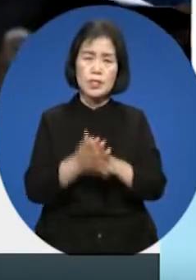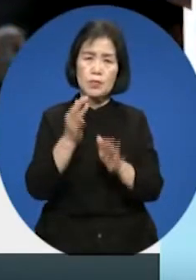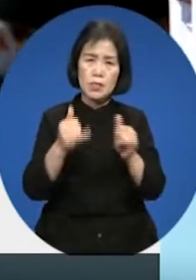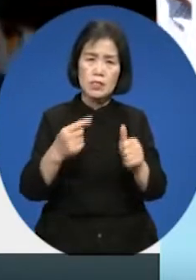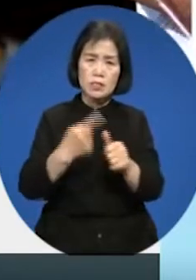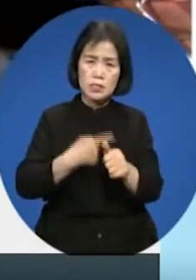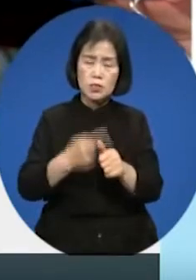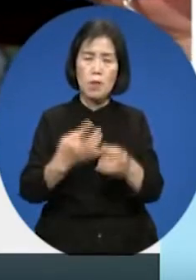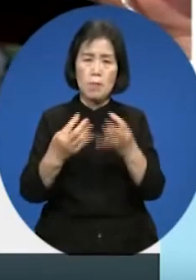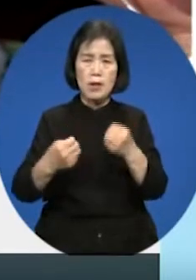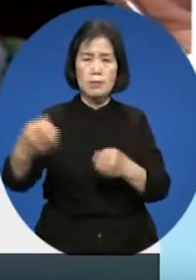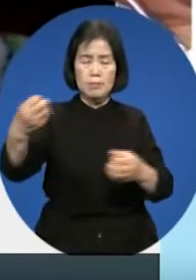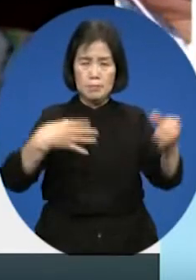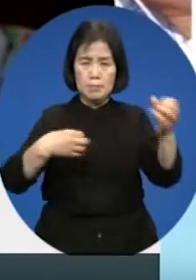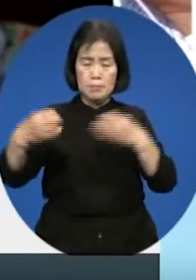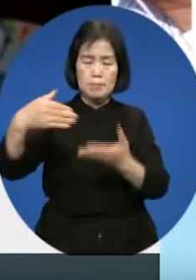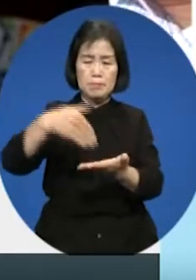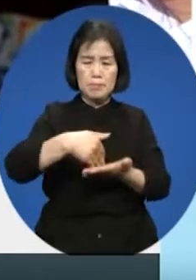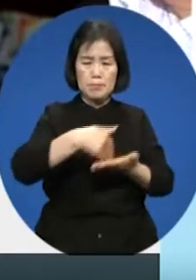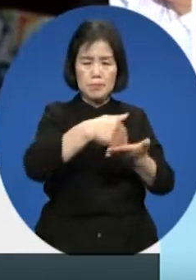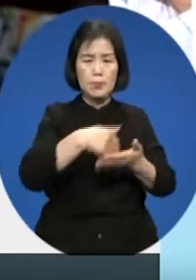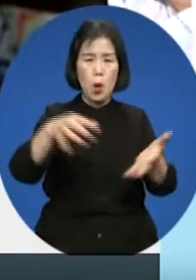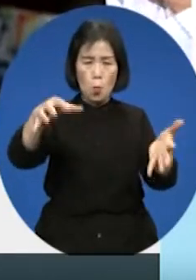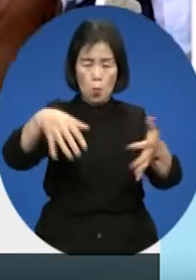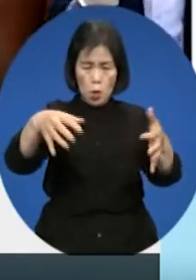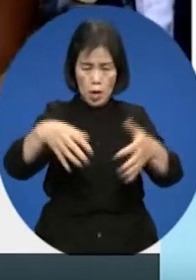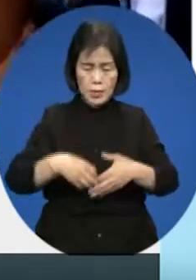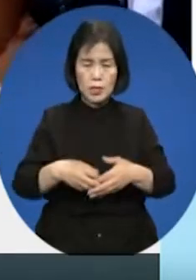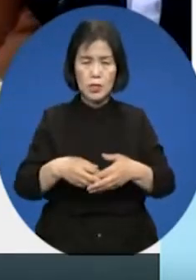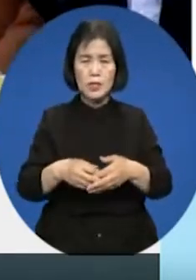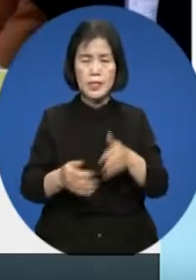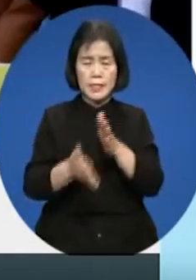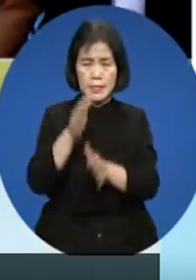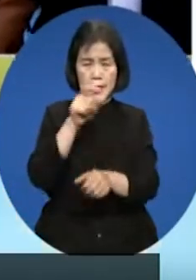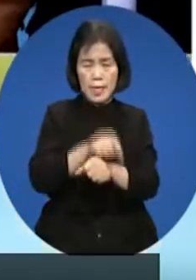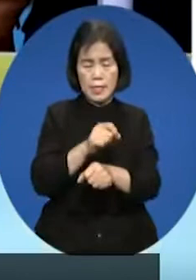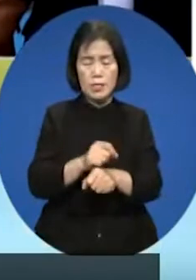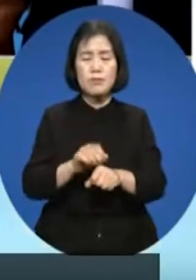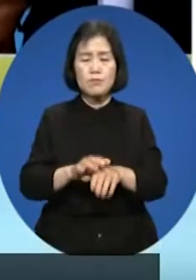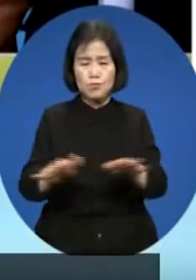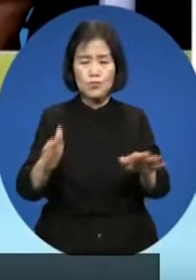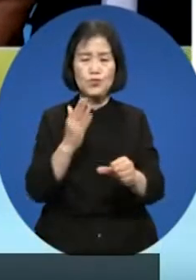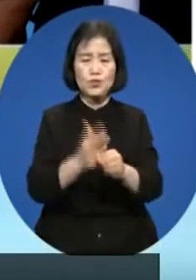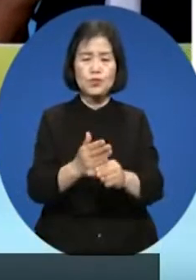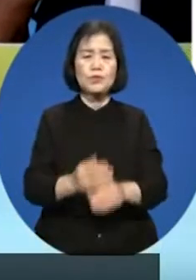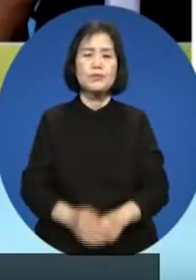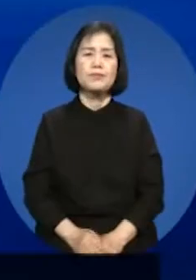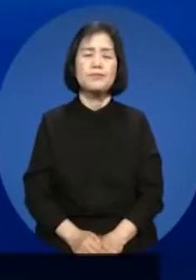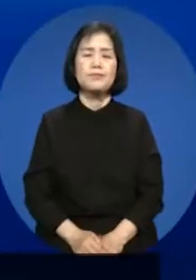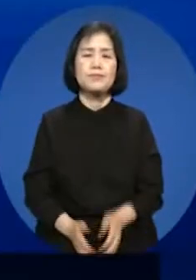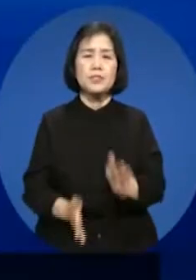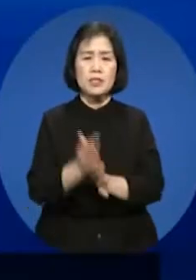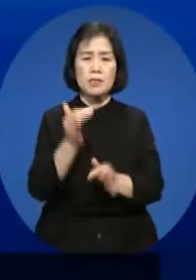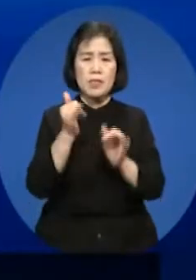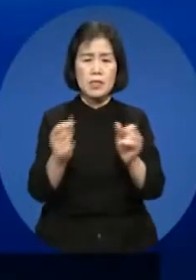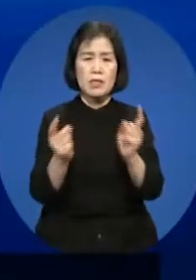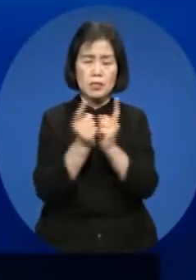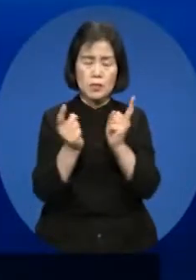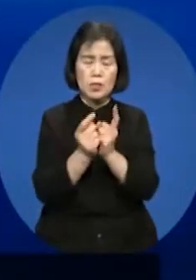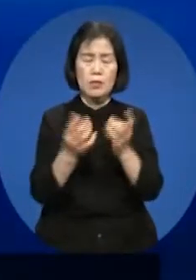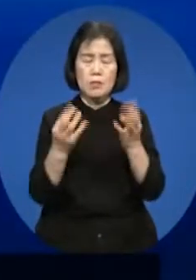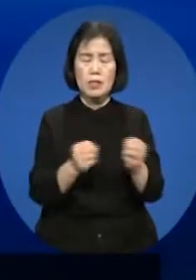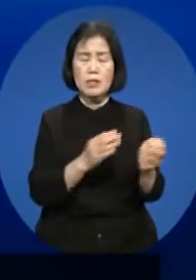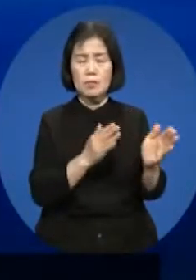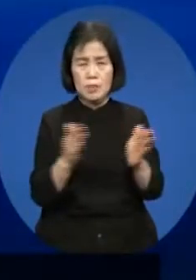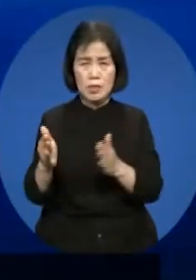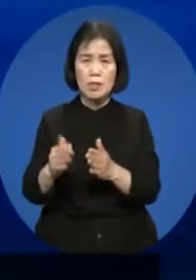스스로 많은 의견들을 제안하고요. 그런 것들을 모아서 시 행정을 펼쳐나가고 있습니다. 알겠습니다. 시민들과의 접점을 많이 마련하고